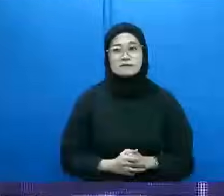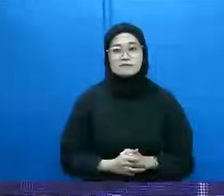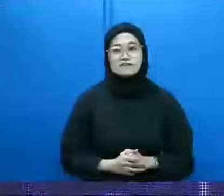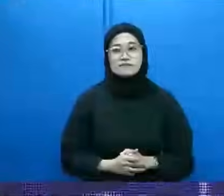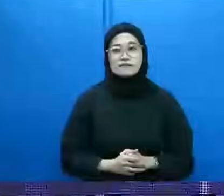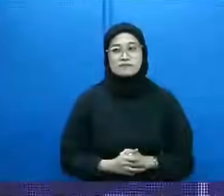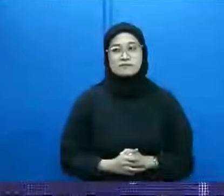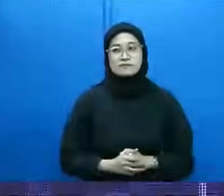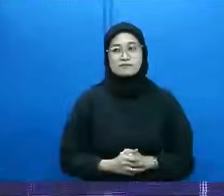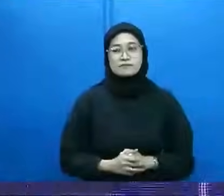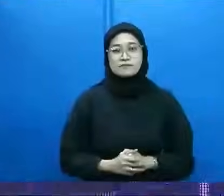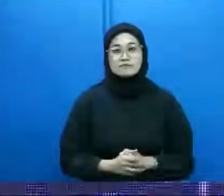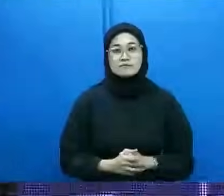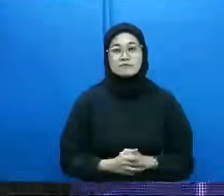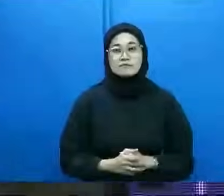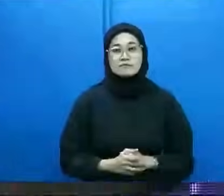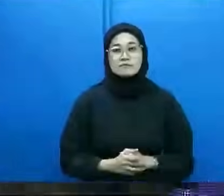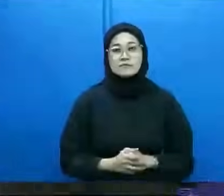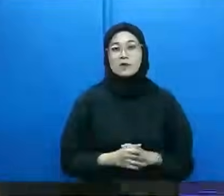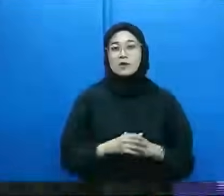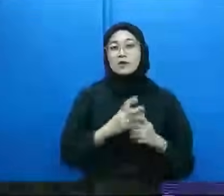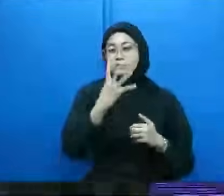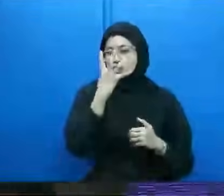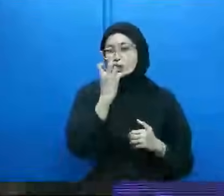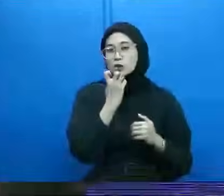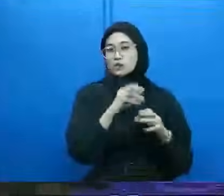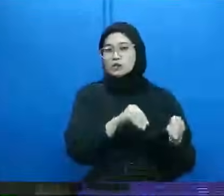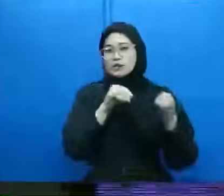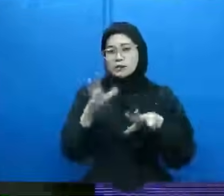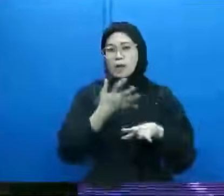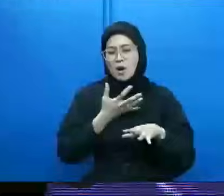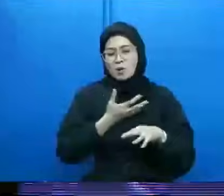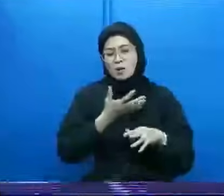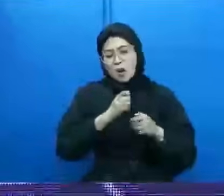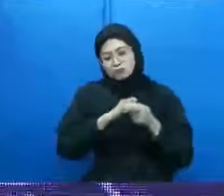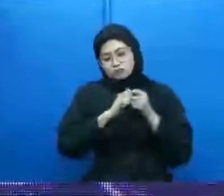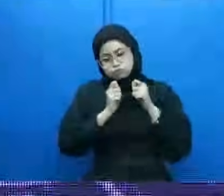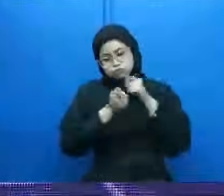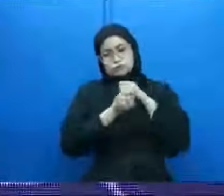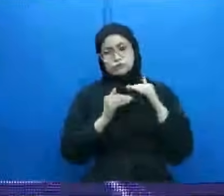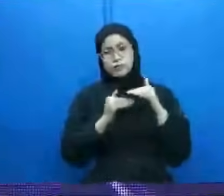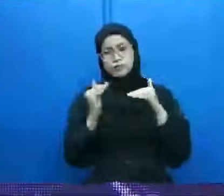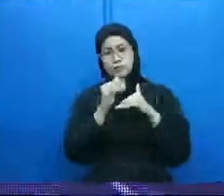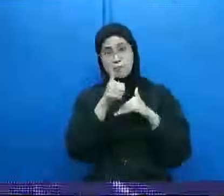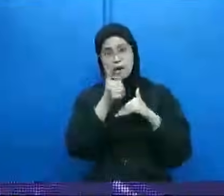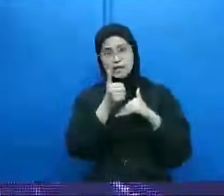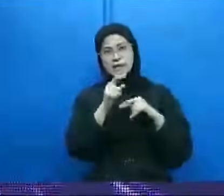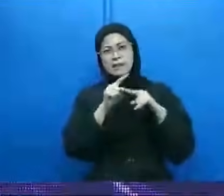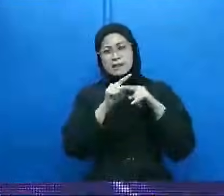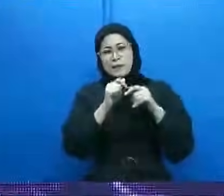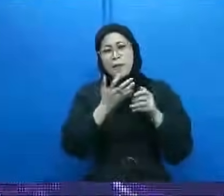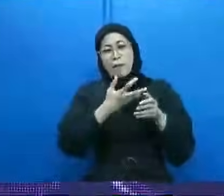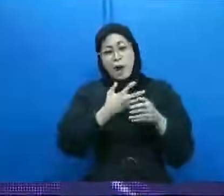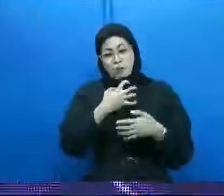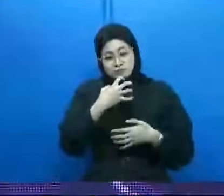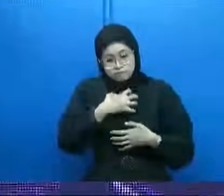waqa'a ajruhu 'ala Allah. Siapa yang serius pengen hijrah, ingin memperbaiki diri, tiba kemudian wafat di saat itu. Baru